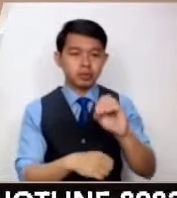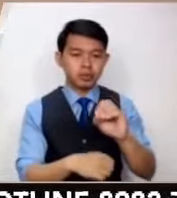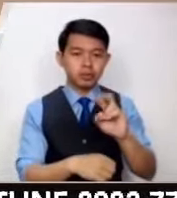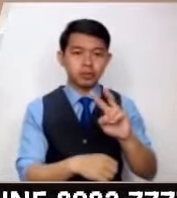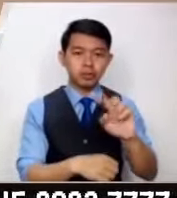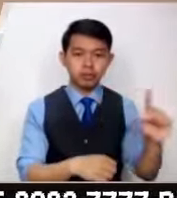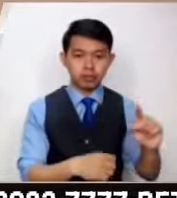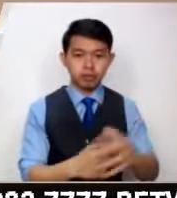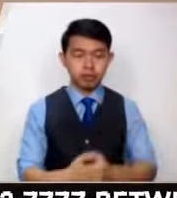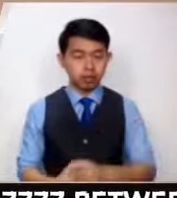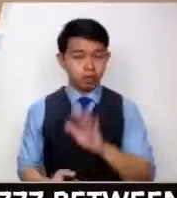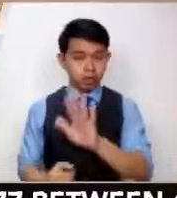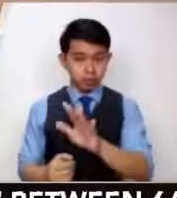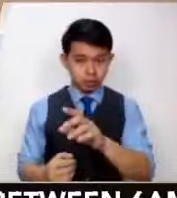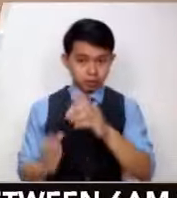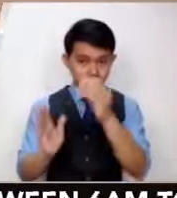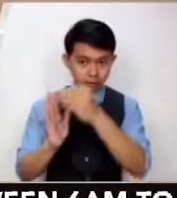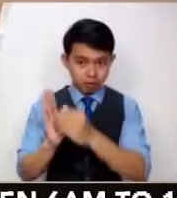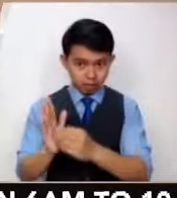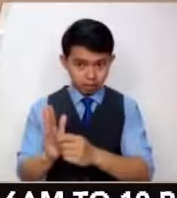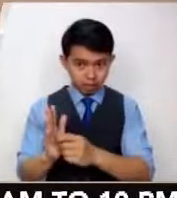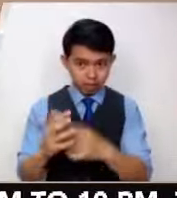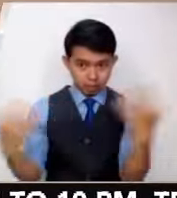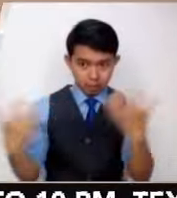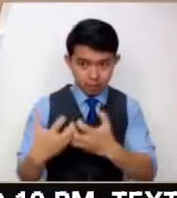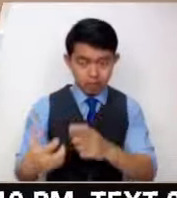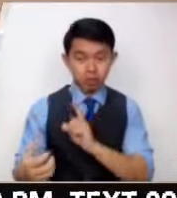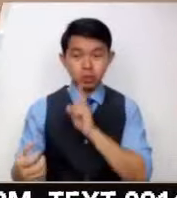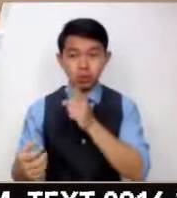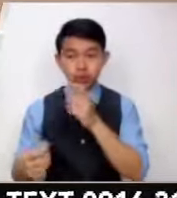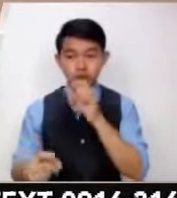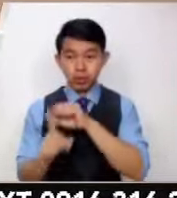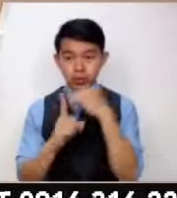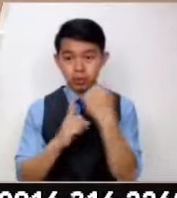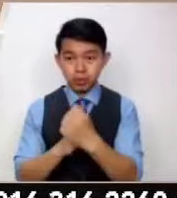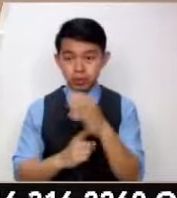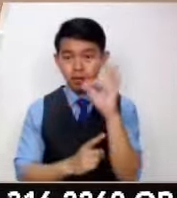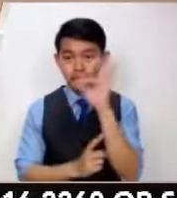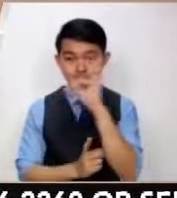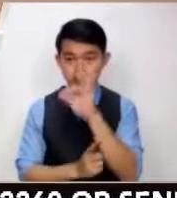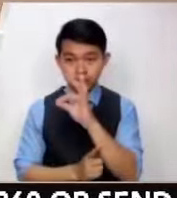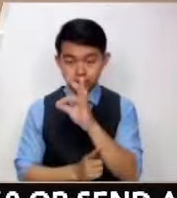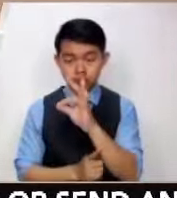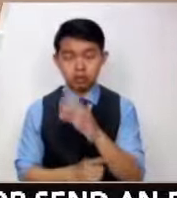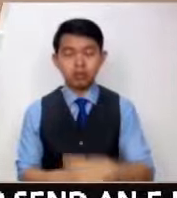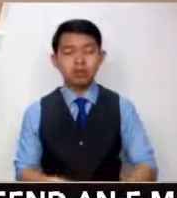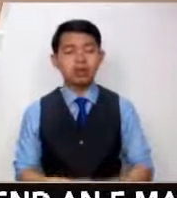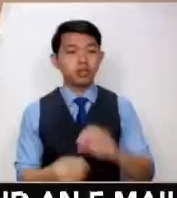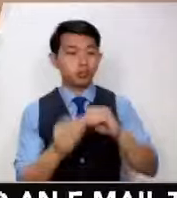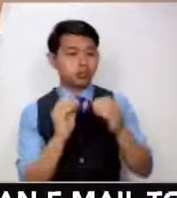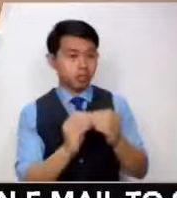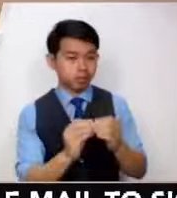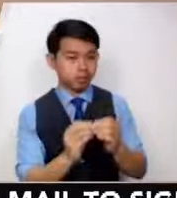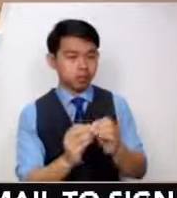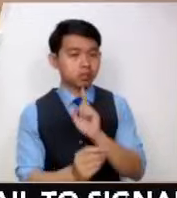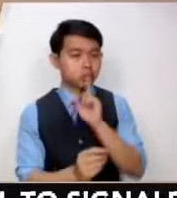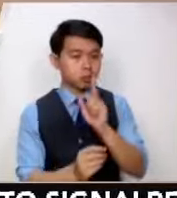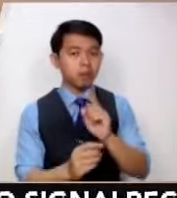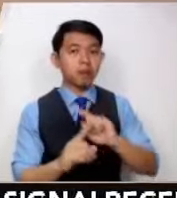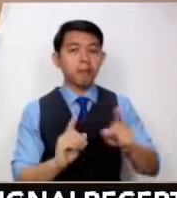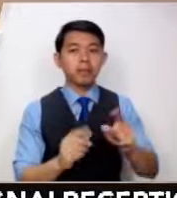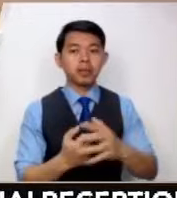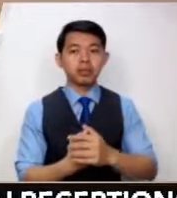that Filipinos face? Wait, yung numbers, kasi sabi natin numbers don't lie. Ang binawas natin sa